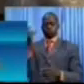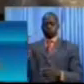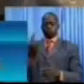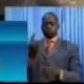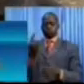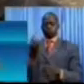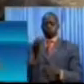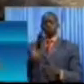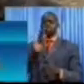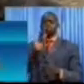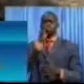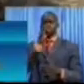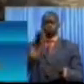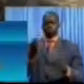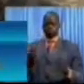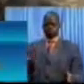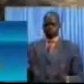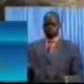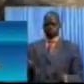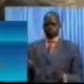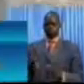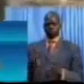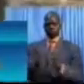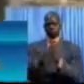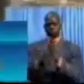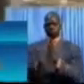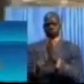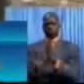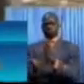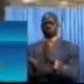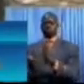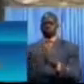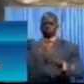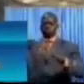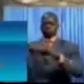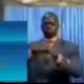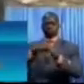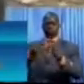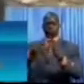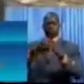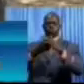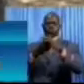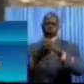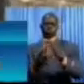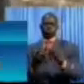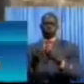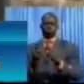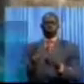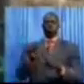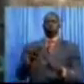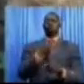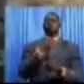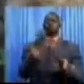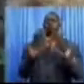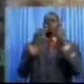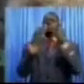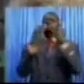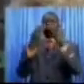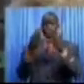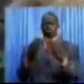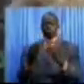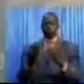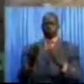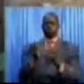mouvant. Si quelqu'un y rentrait, vous pouvez y disparaître. Donc vraiment, on peut dire merci beaucoup à l'INPCB de